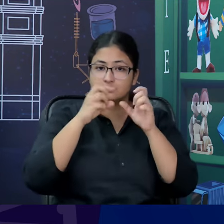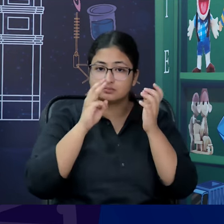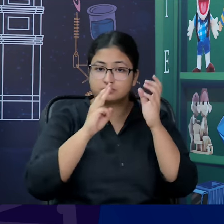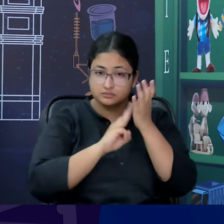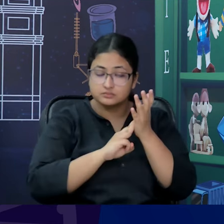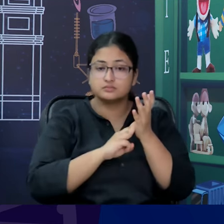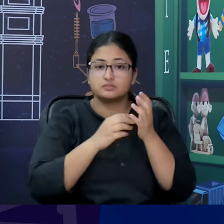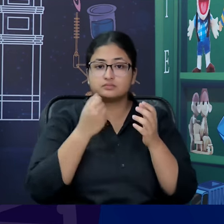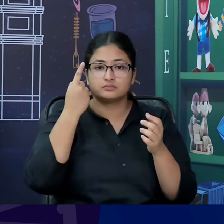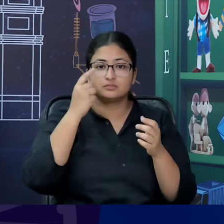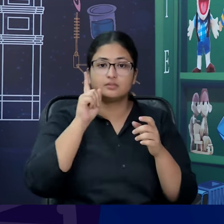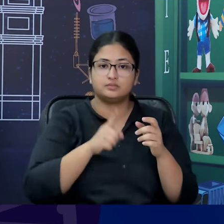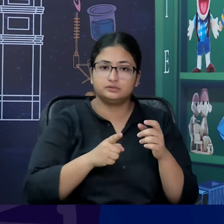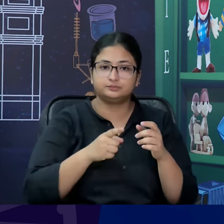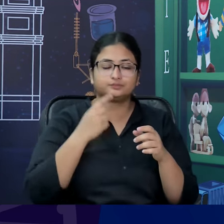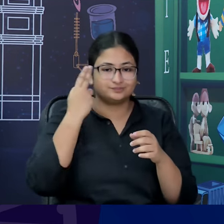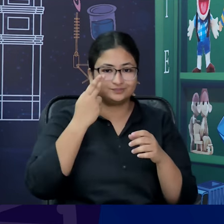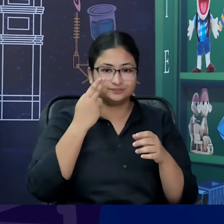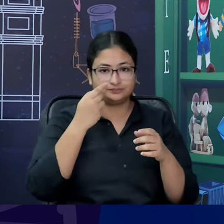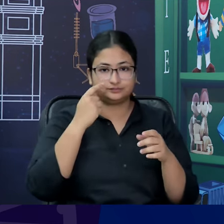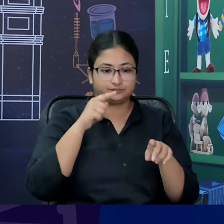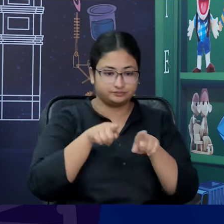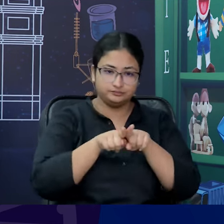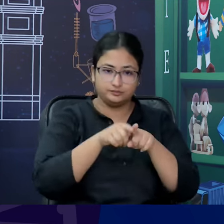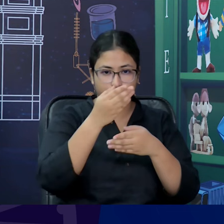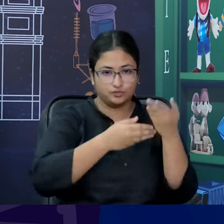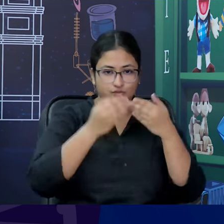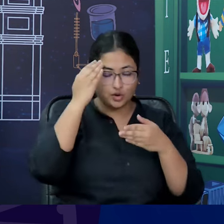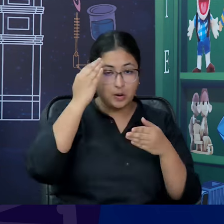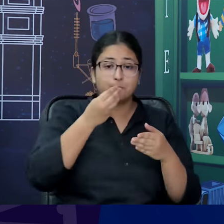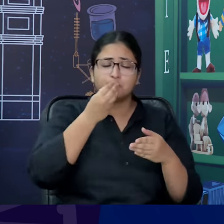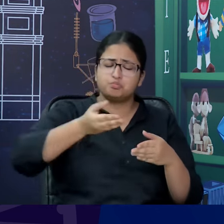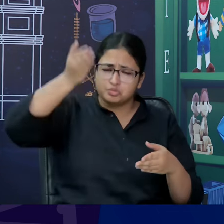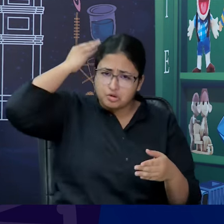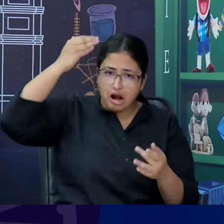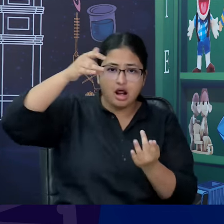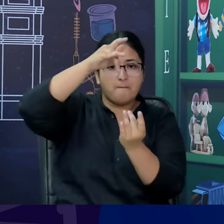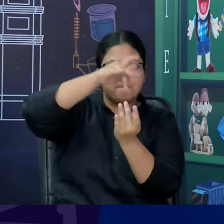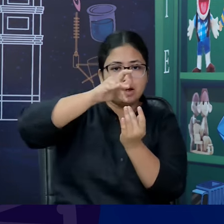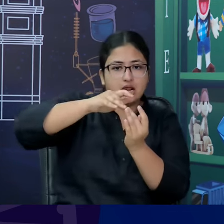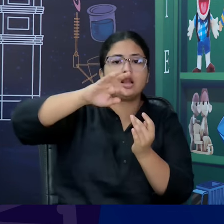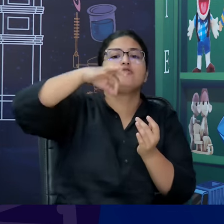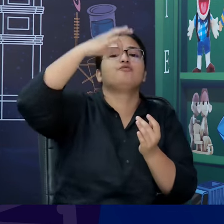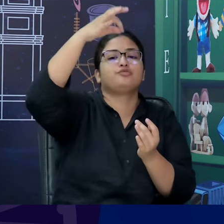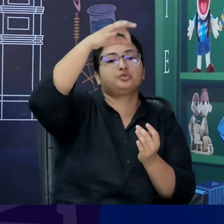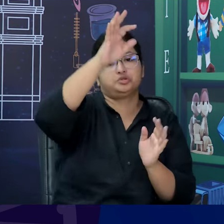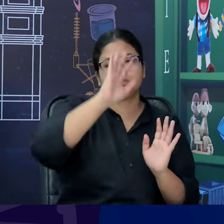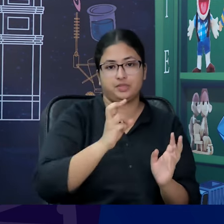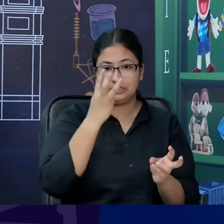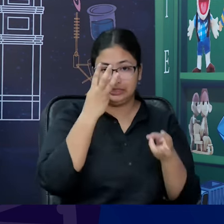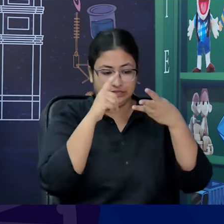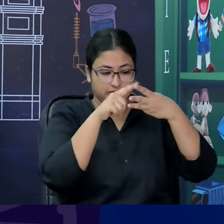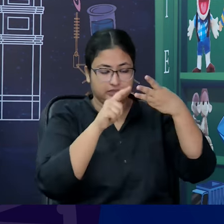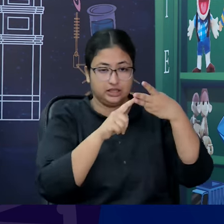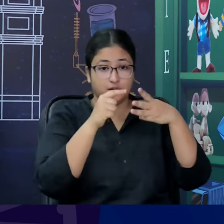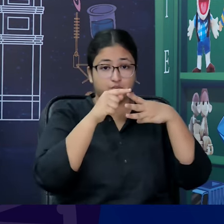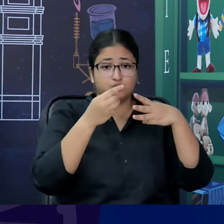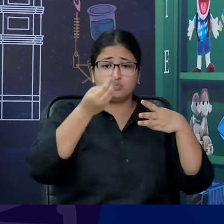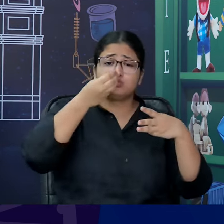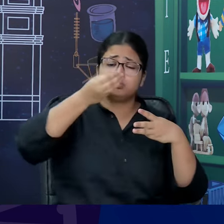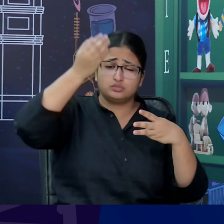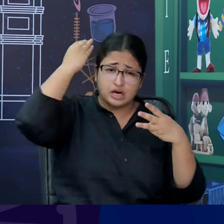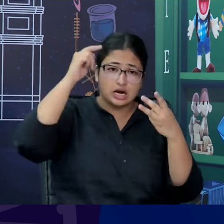कि तीन चरणों में आदिकाल मध्यकाल और आधुनिक काल में बांटा है तो हर युग की कविता का अलग टेस्ट रहा है एक समय था मध्य